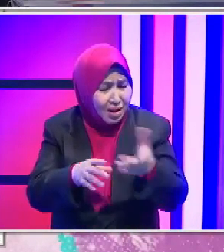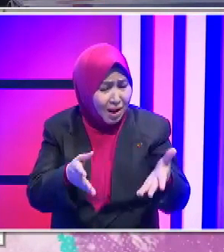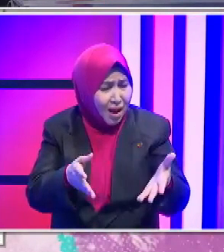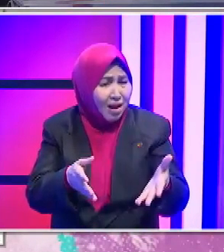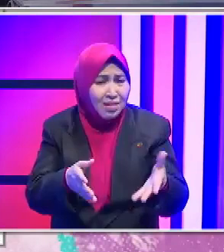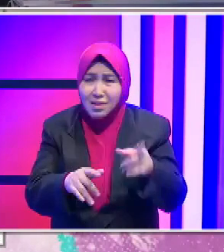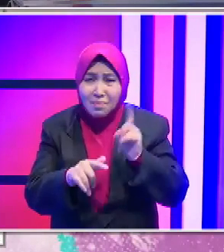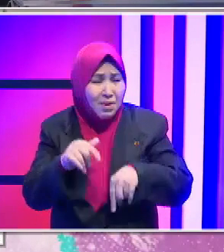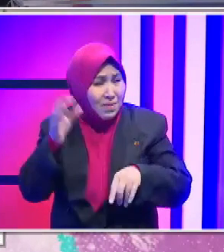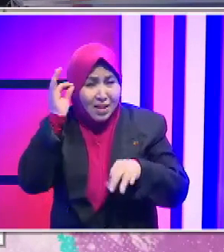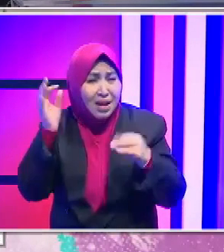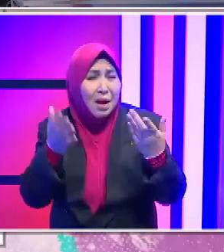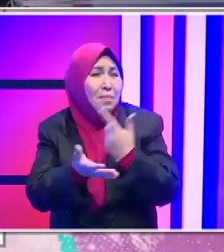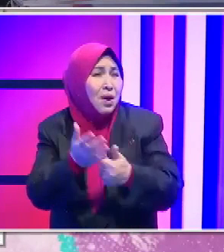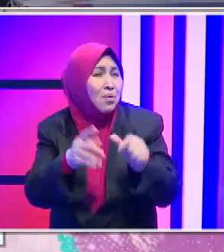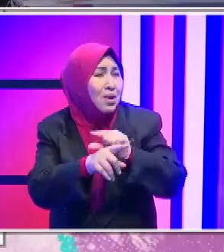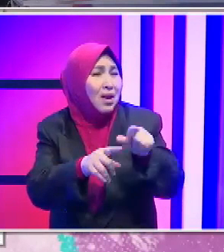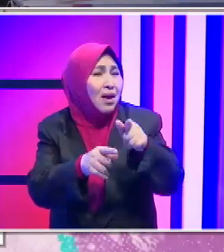كنتم